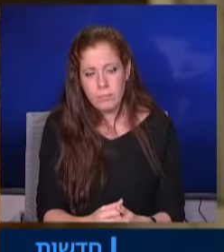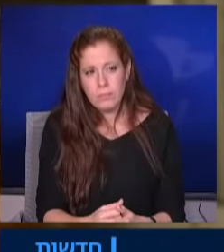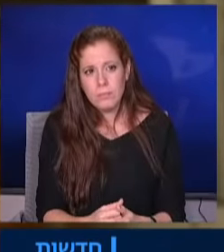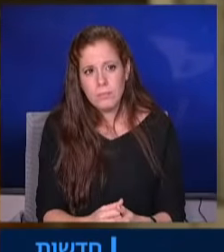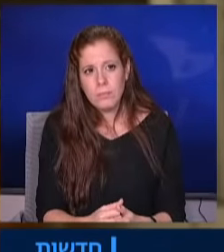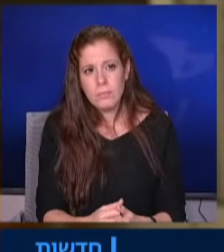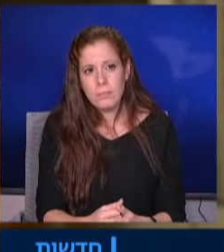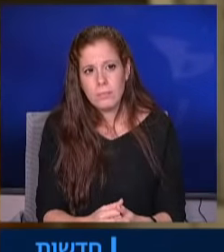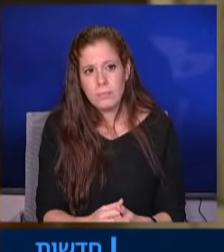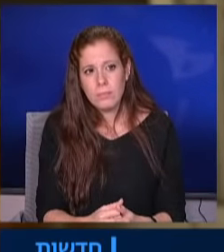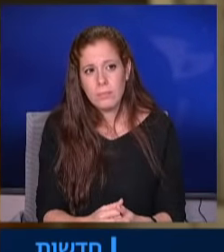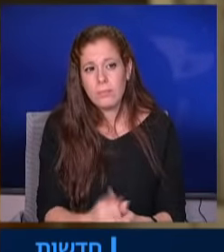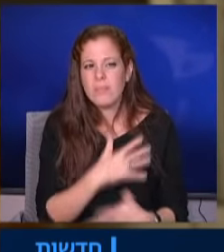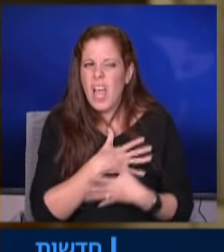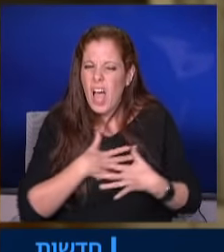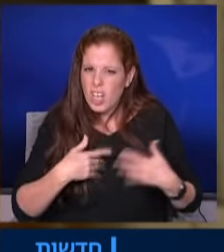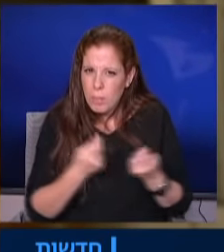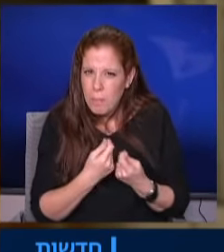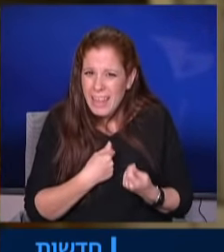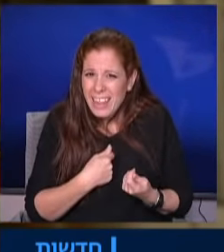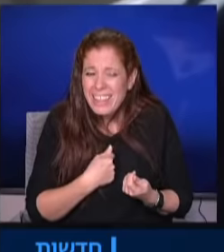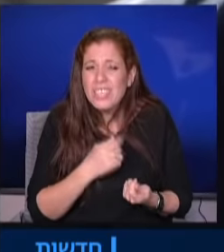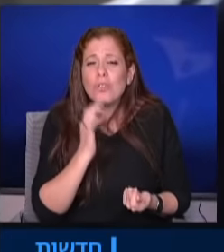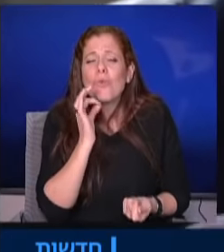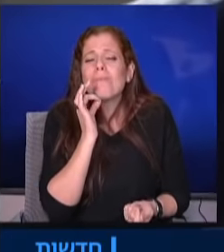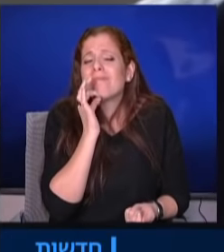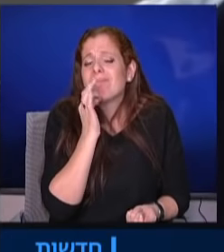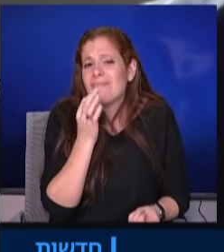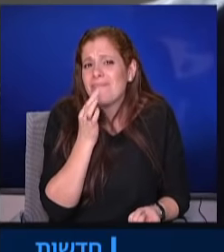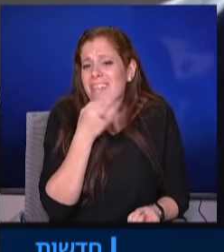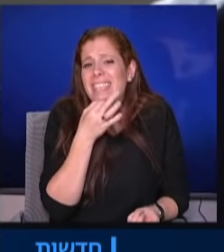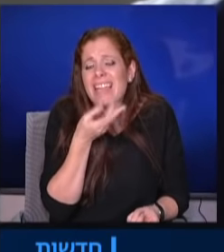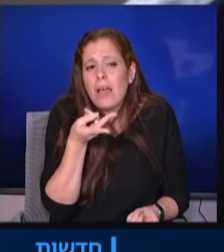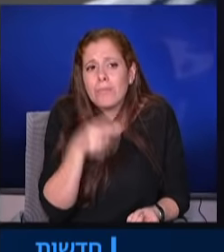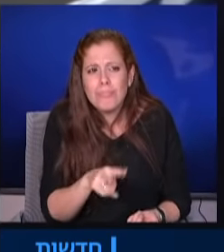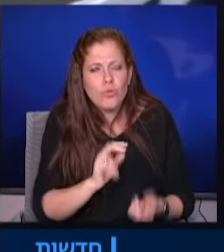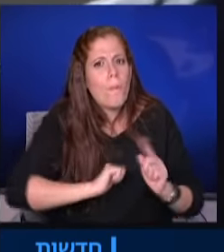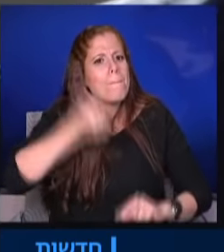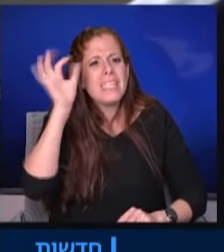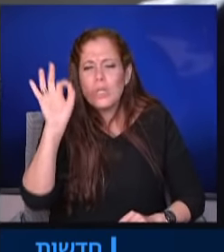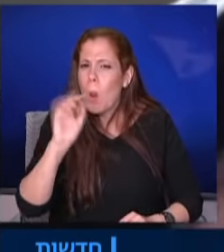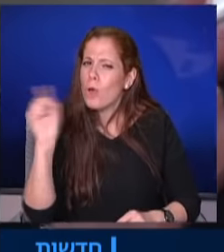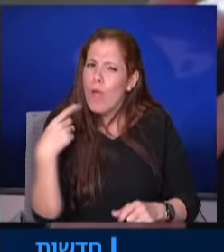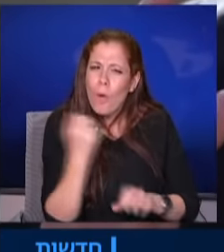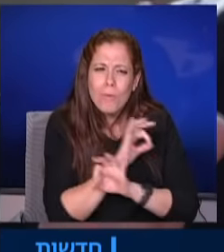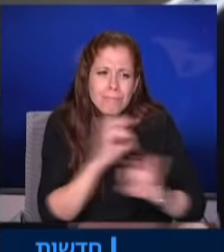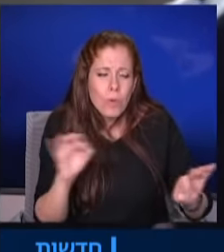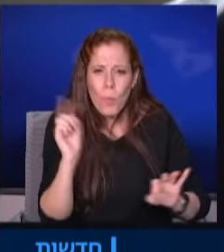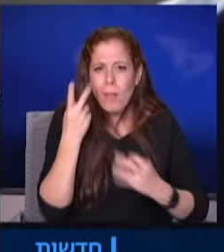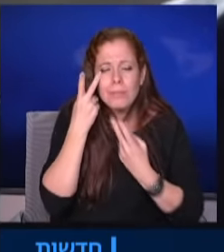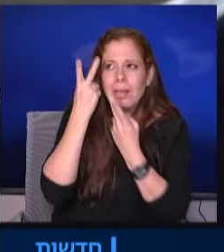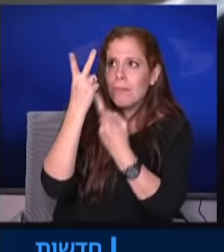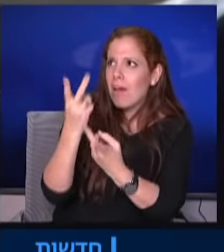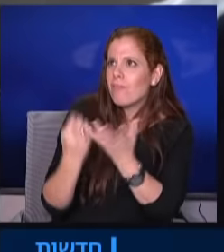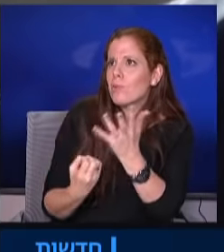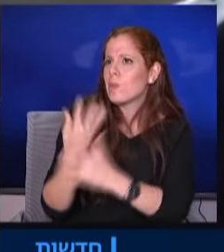קרמה. ההרגשה מבחינתי שהוא מת בגיל צעיר, בדיוק ברגע שהוא בסיס שלו, שהכל עובד, כולם מסתכלים עליו כיוצר באמת הכי